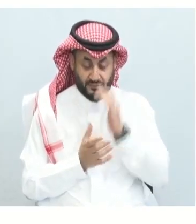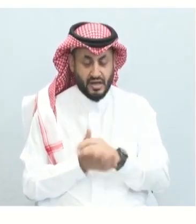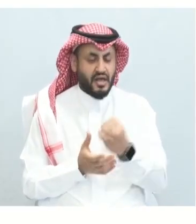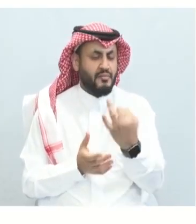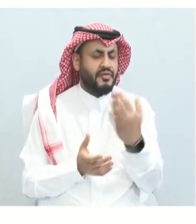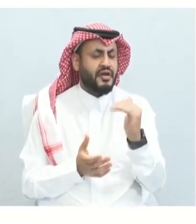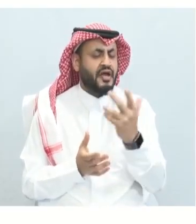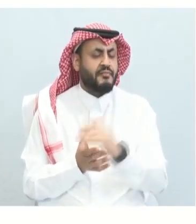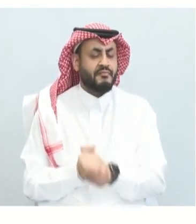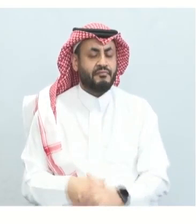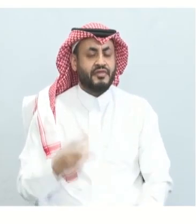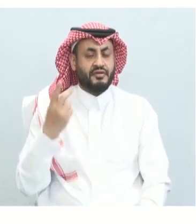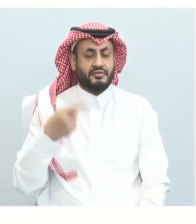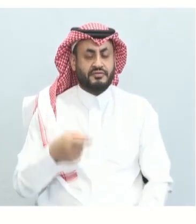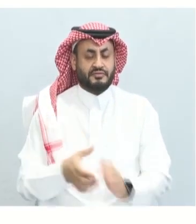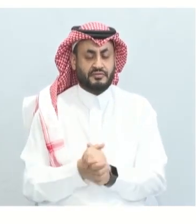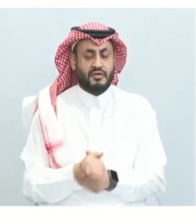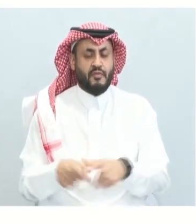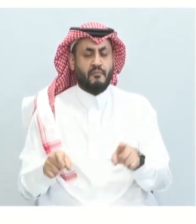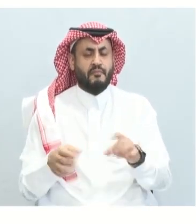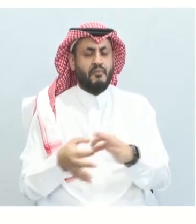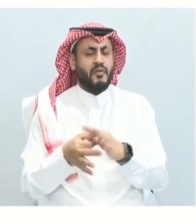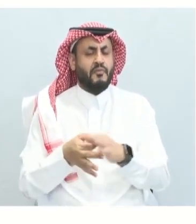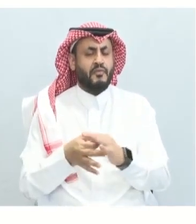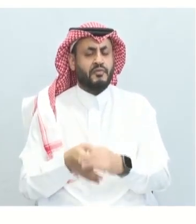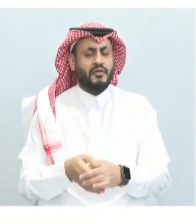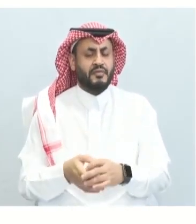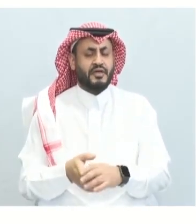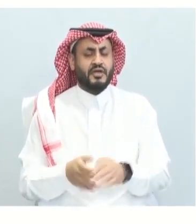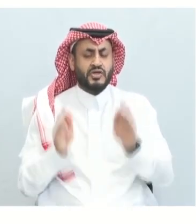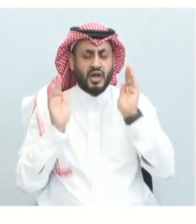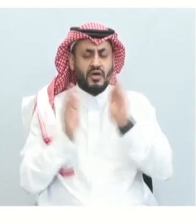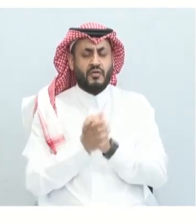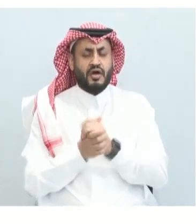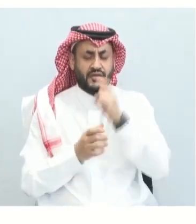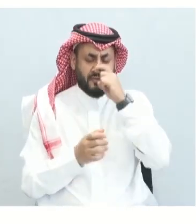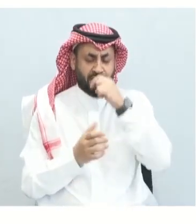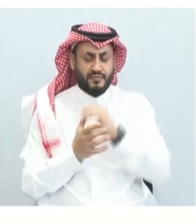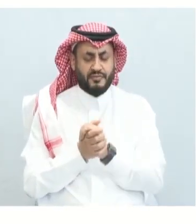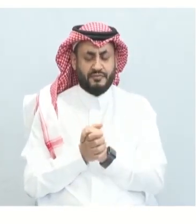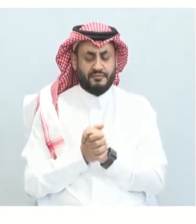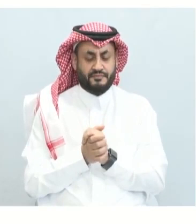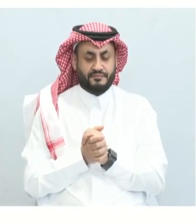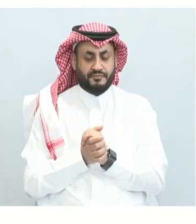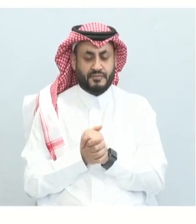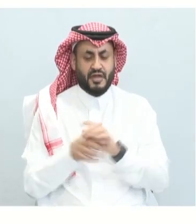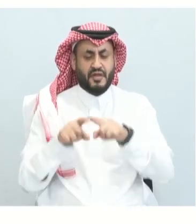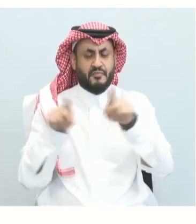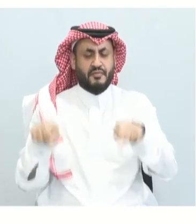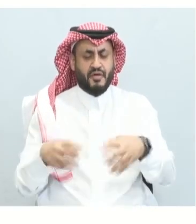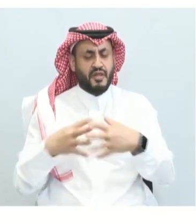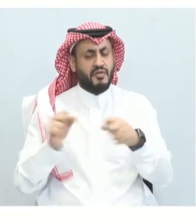ركعه فعلوا مع الصلوات المفروضه وبينا ان هذا الحديث وهو حديث ام حبيبه رضي الله عنها قد